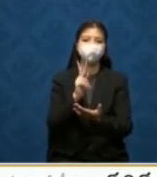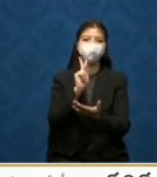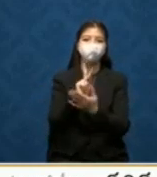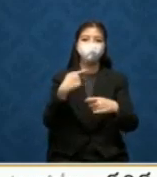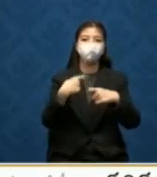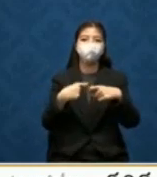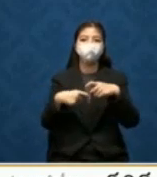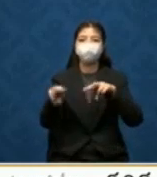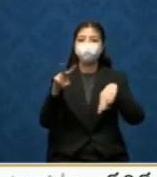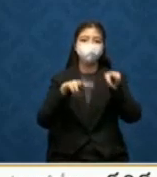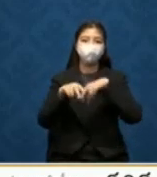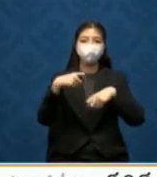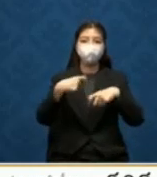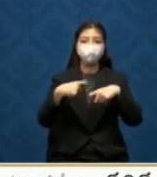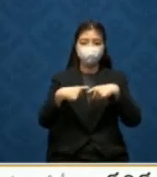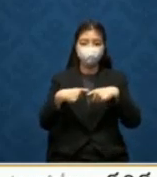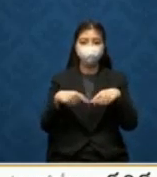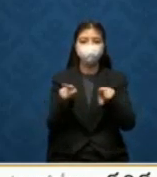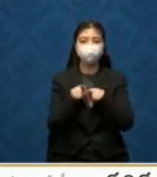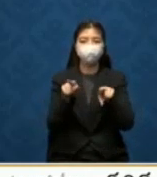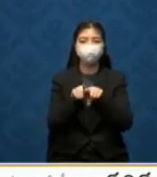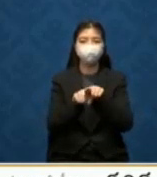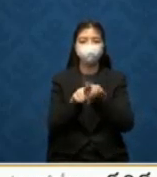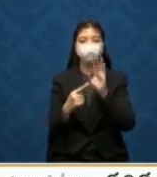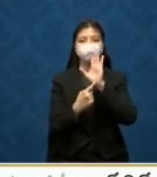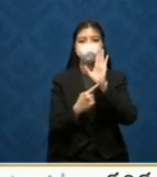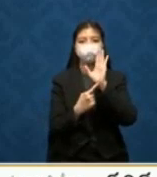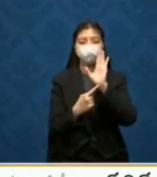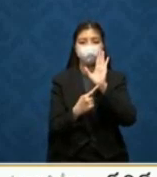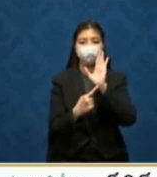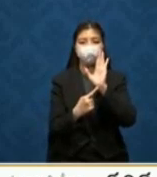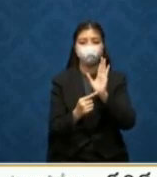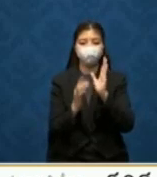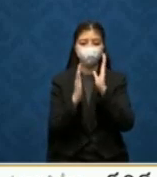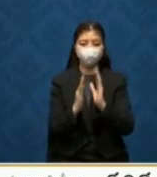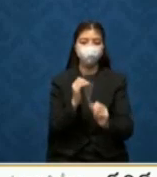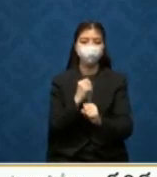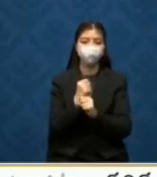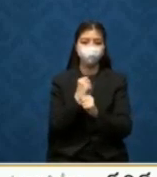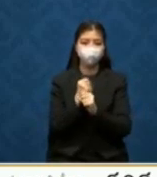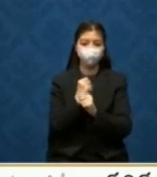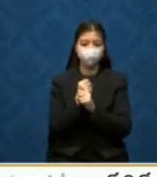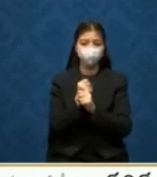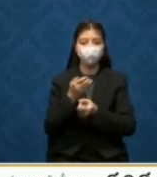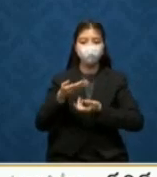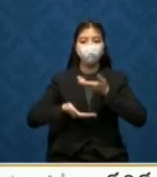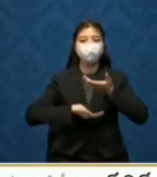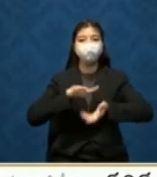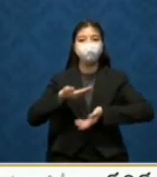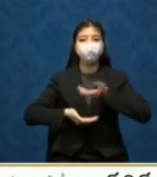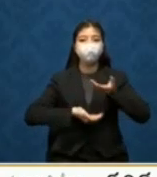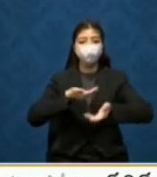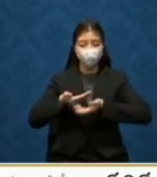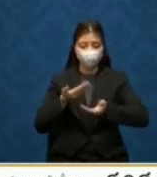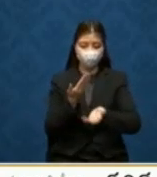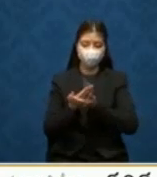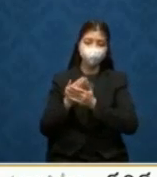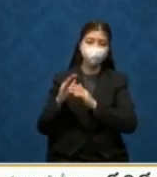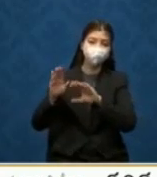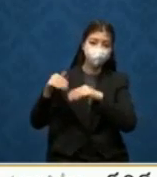แล้วท่านก็ไม่ต่างกับพ่อค้ายาค้ายาได้ก็ค้าเอาไว้ก่อนหาเงินได้เอา